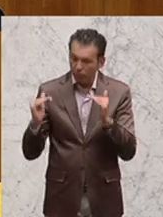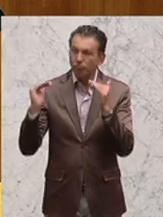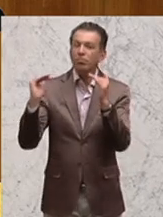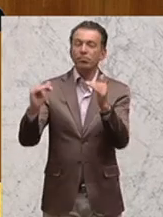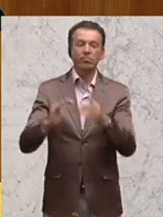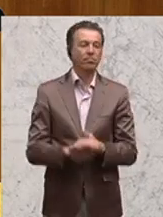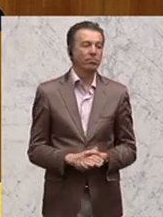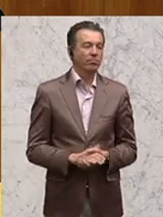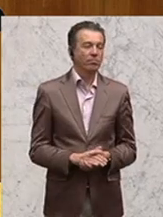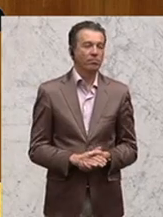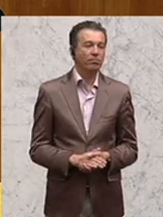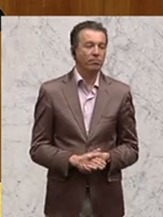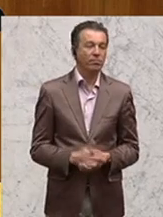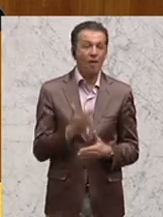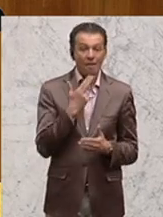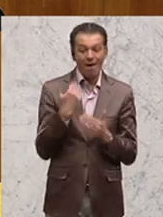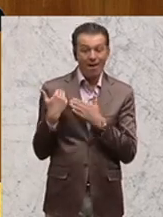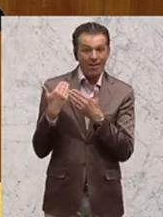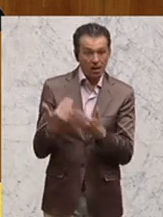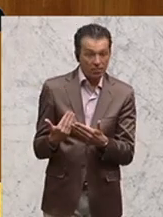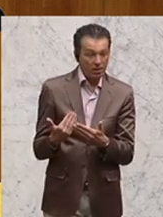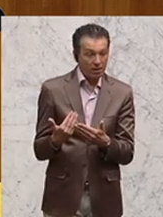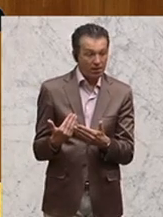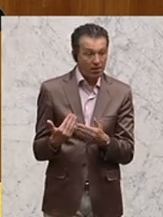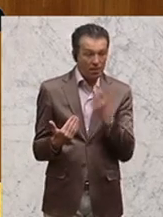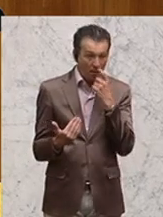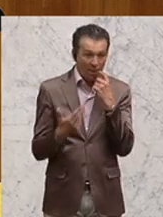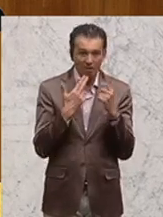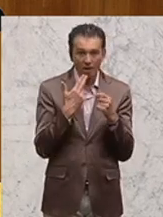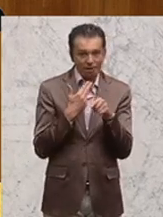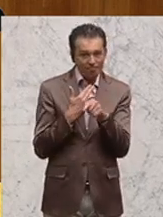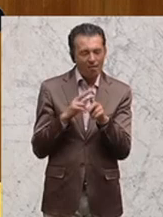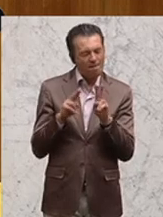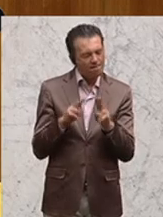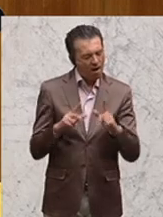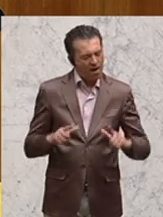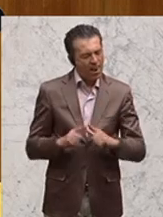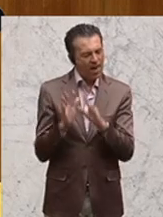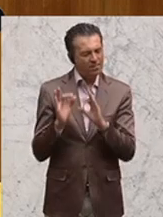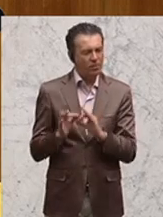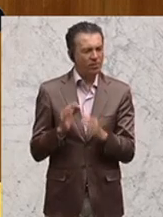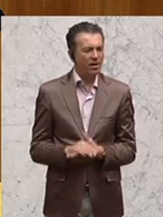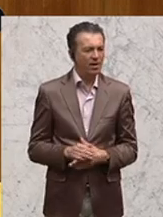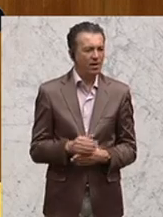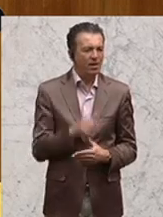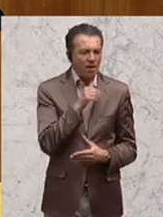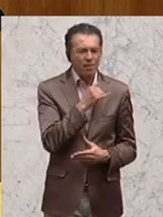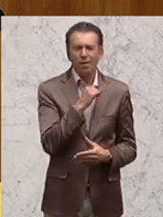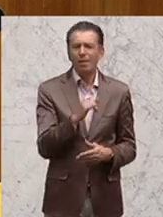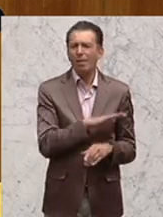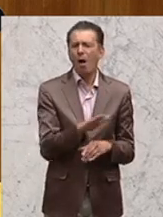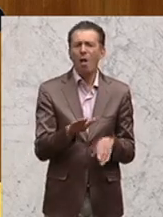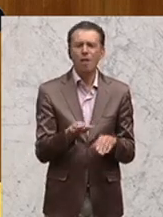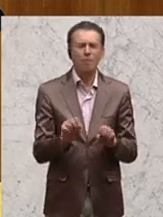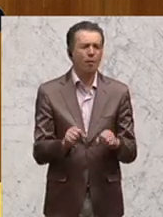Land. Und diejenigen, die entlastet werden, das sind die wahren Leistungsträger, nicht jene, wo uns alle möglichen